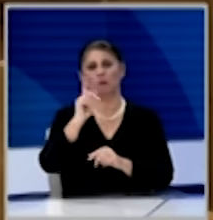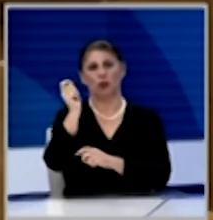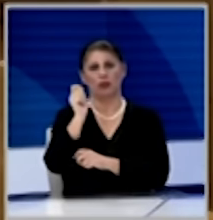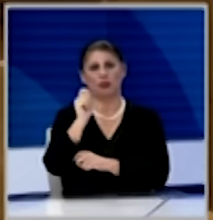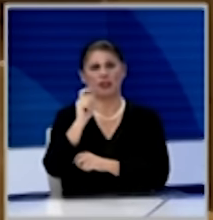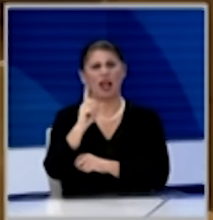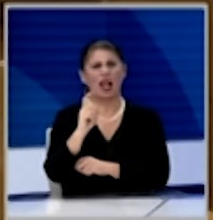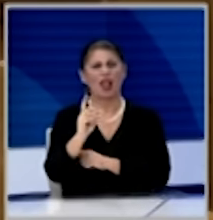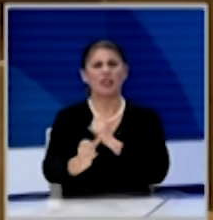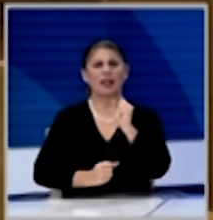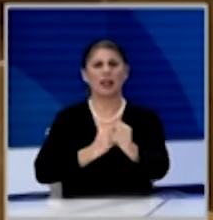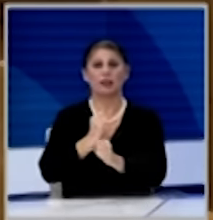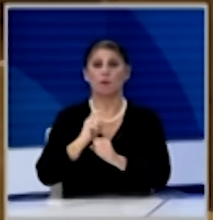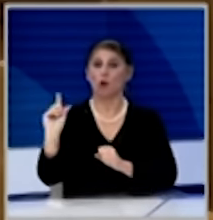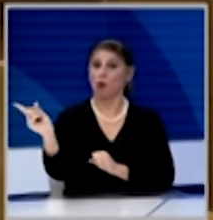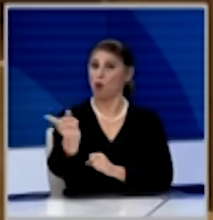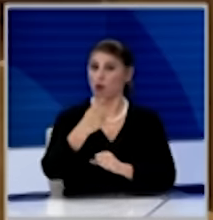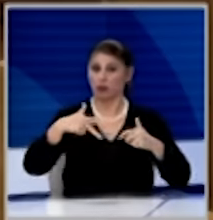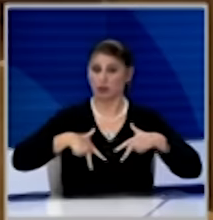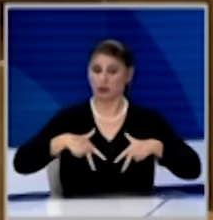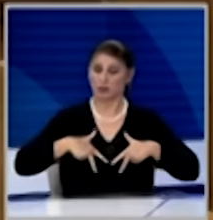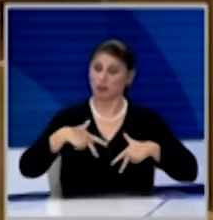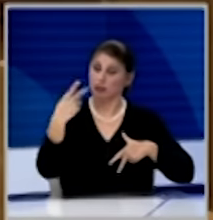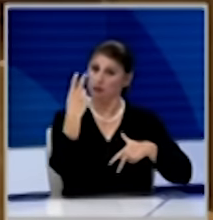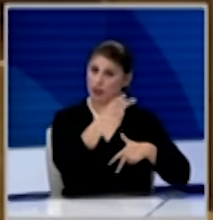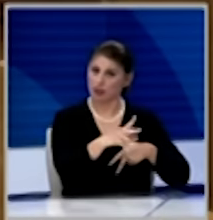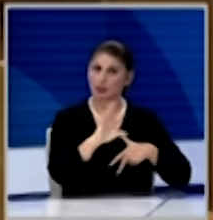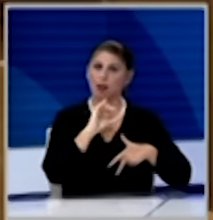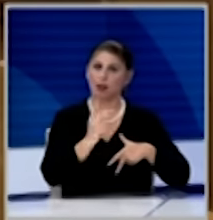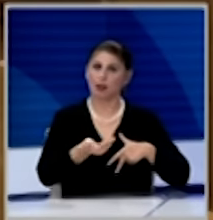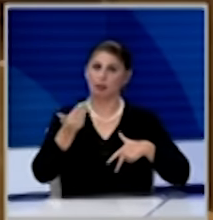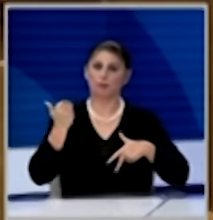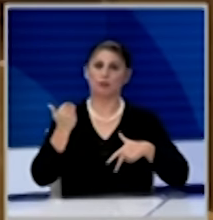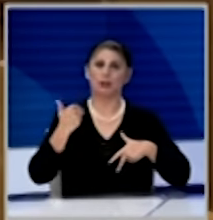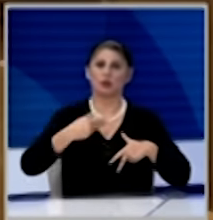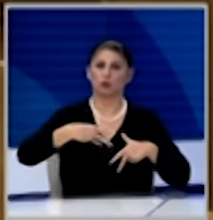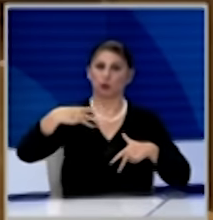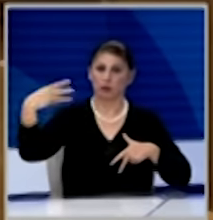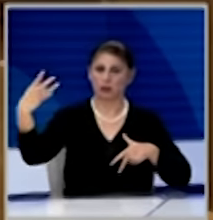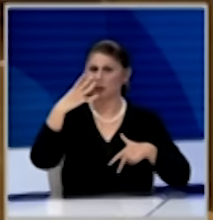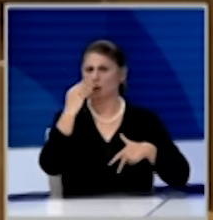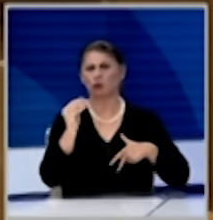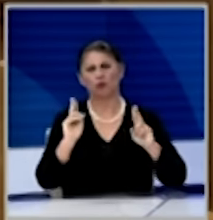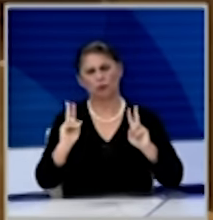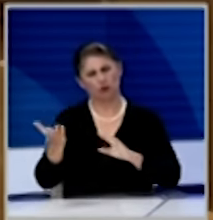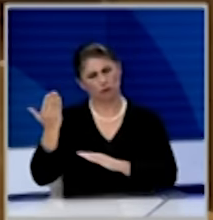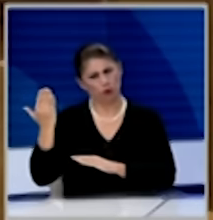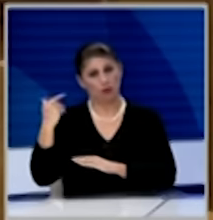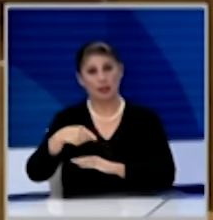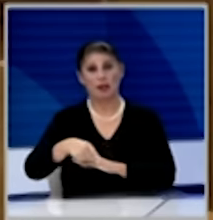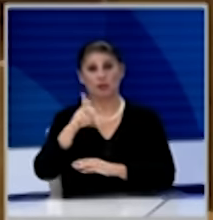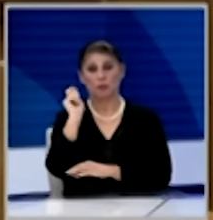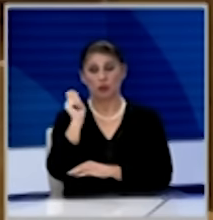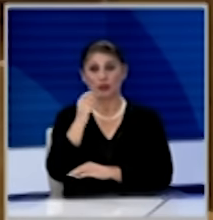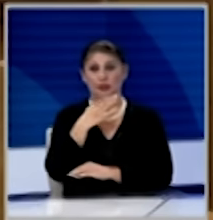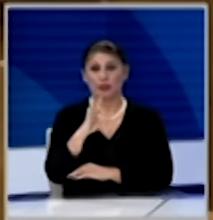τώρα από όλες τις κυβερνήσεις και τις δικές σας αλλά και πριν του συριζα του πασοκ νωρίτερα μια πολιτική